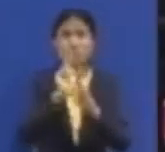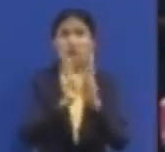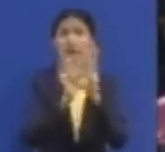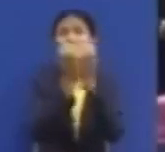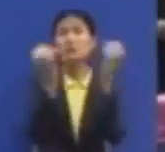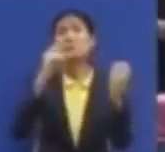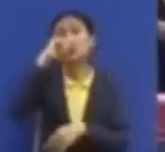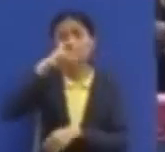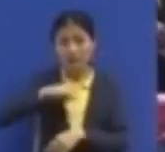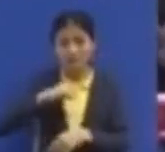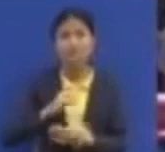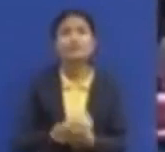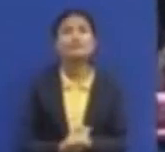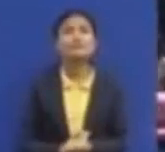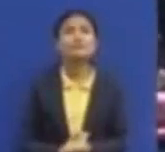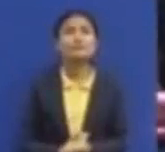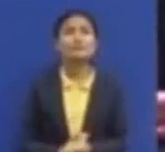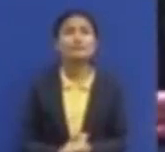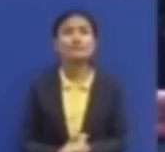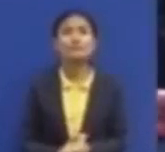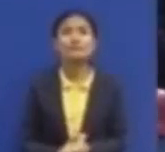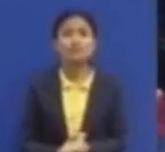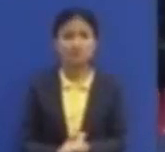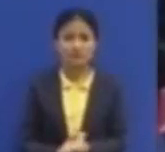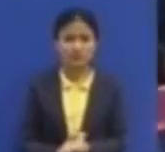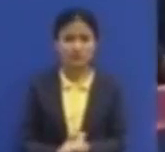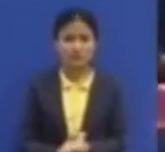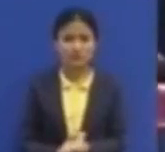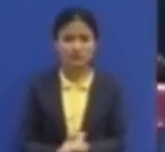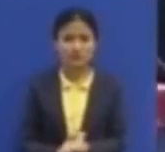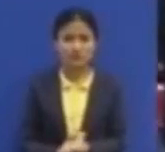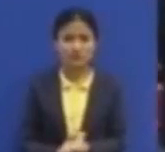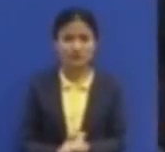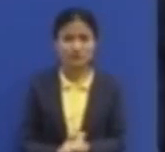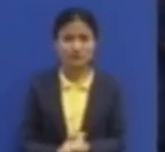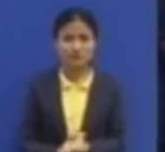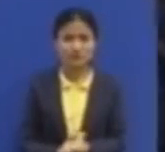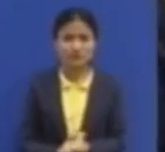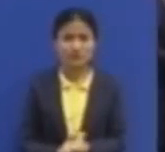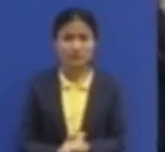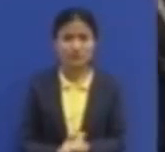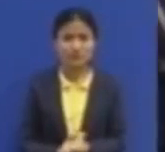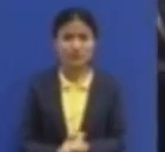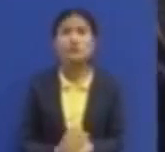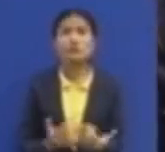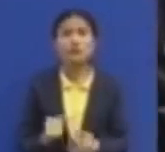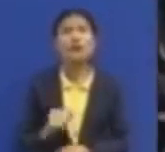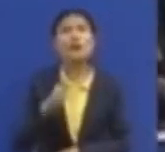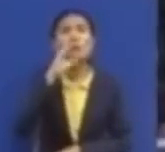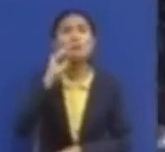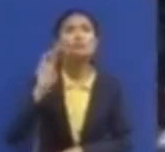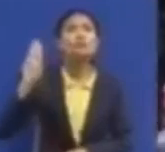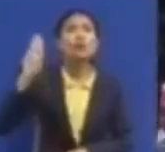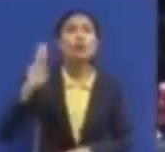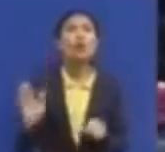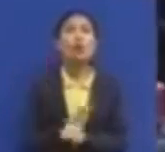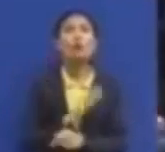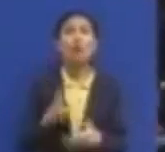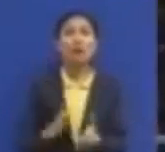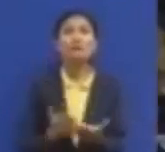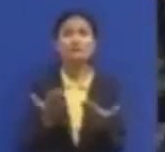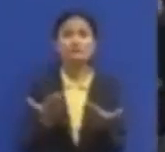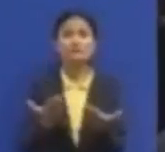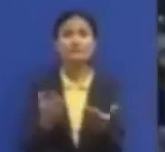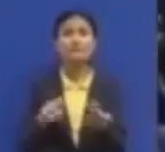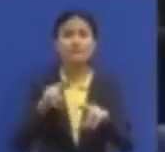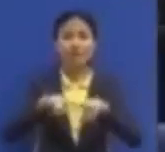ครับตอนนี้สมบูรณ์แบบแล้วผู้แทนตอนนี้สมบูรณ์แล้วก็เชิญนั่งลงได้ครับ